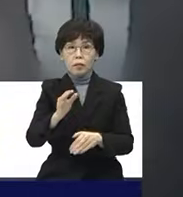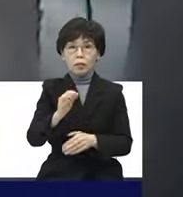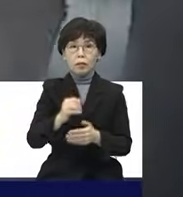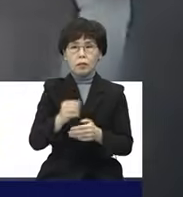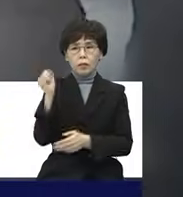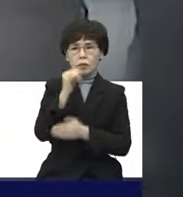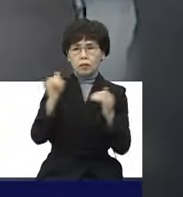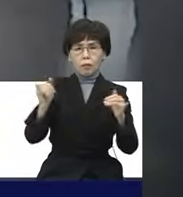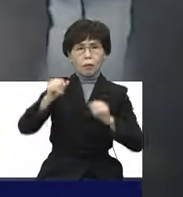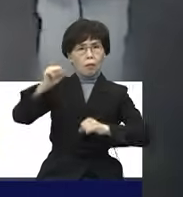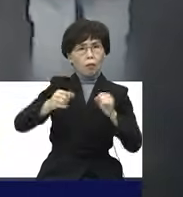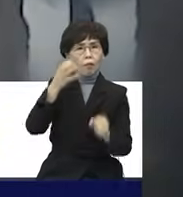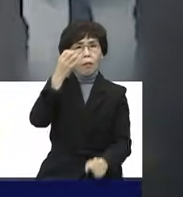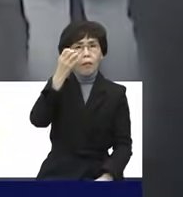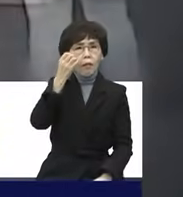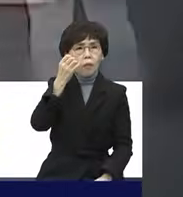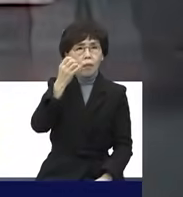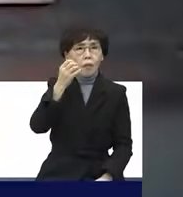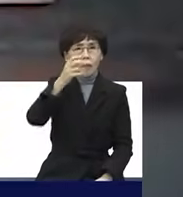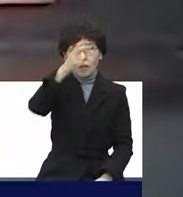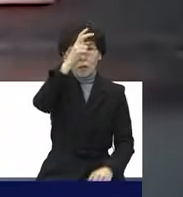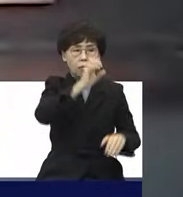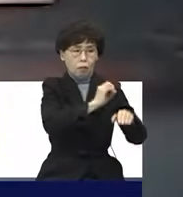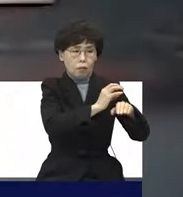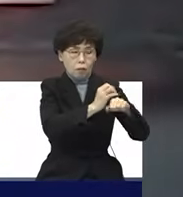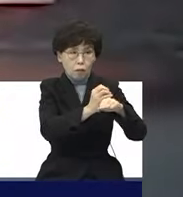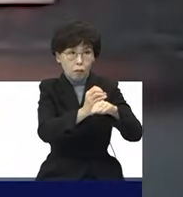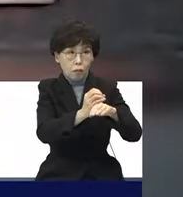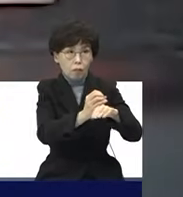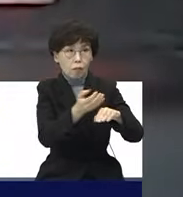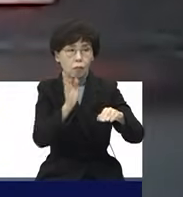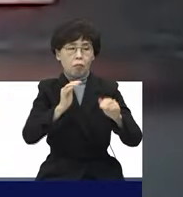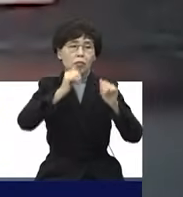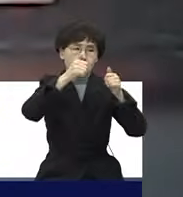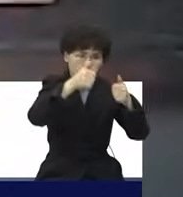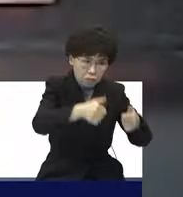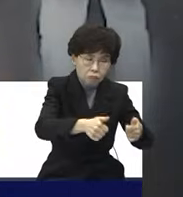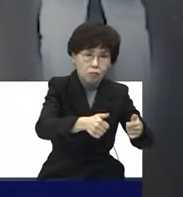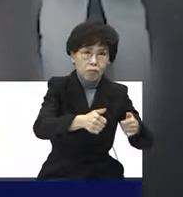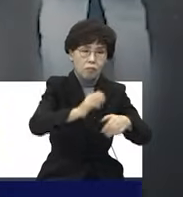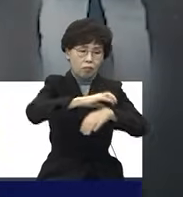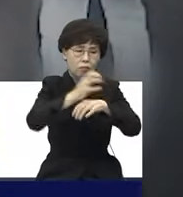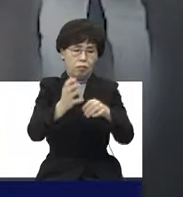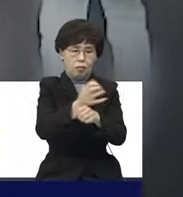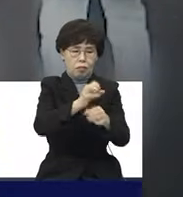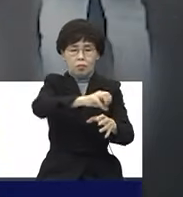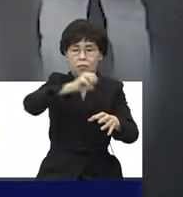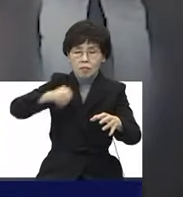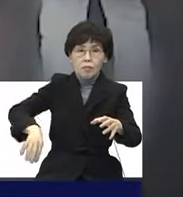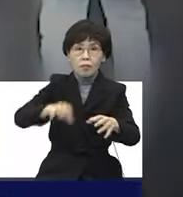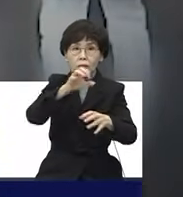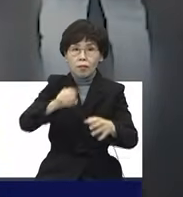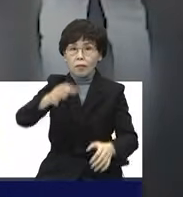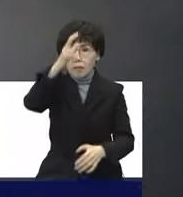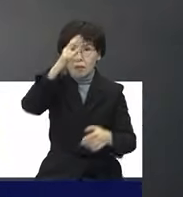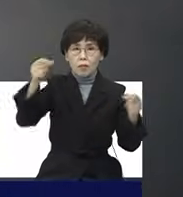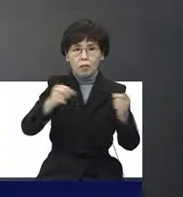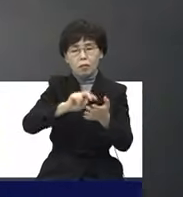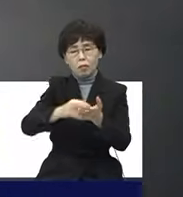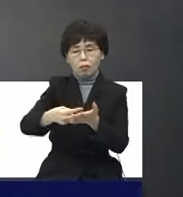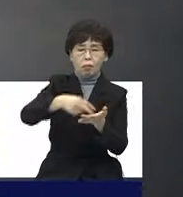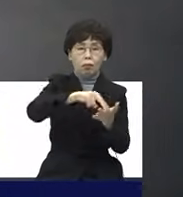좀 이상합니다. 다가오는 순찰차를 향해 꾸벅 인사를 하더니 트렁크에 있던 짐들도 다 꺼내놓고 경찰 앞에서